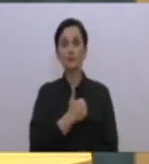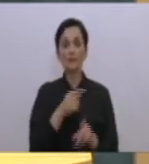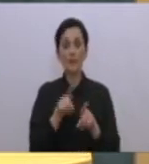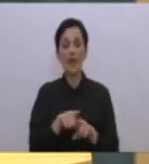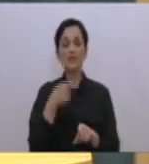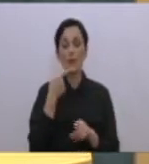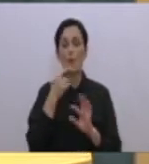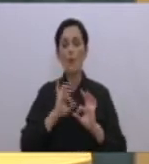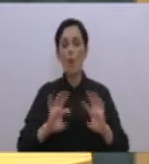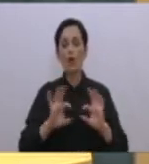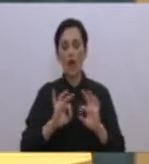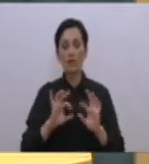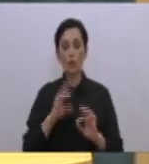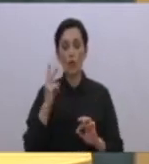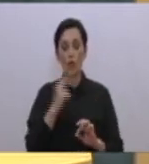აქვე მოგახსენოთ